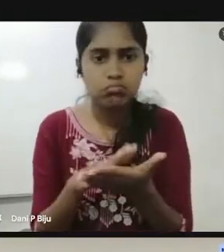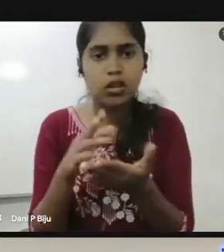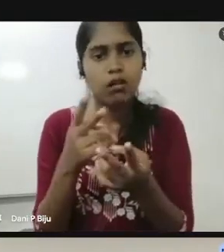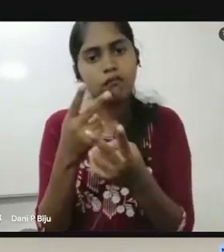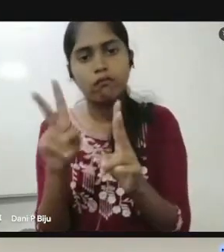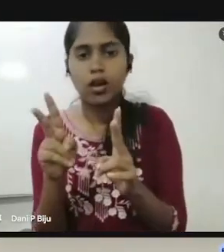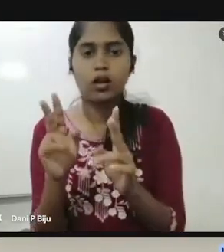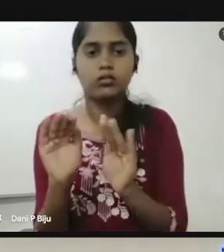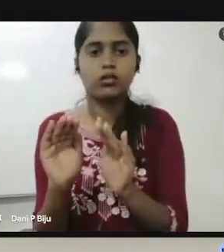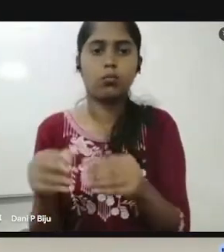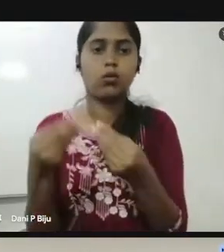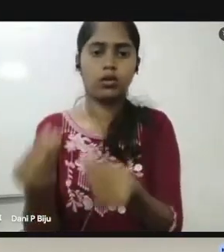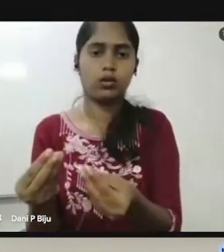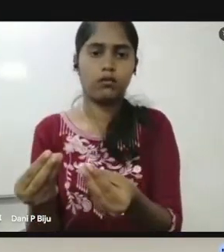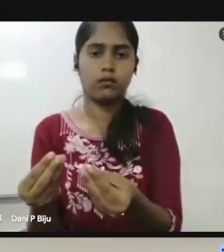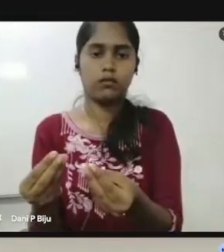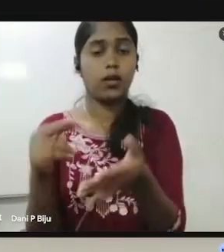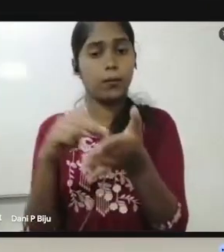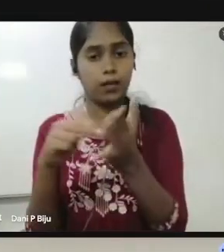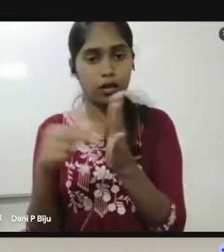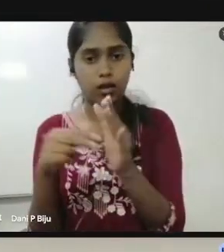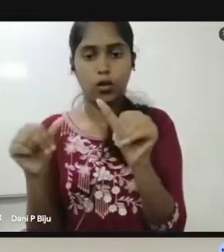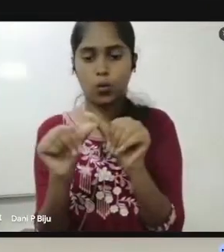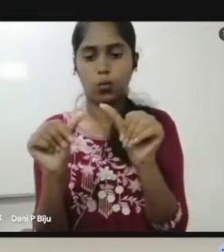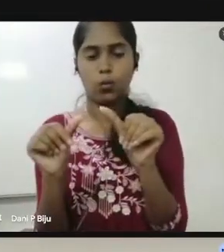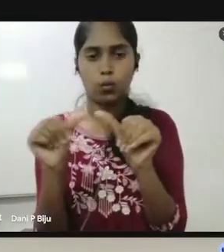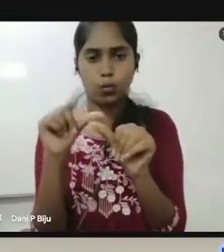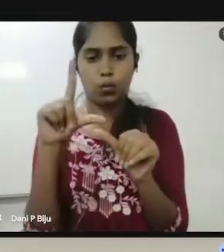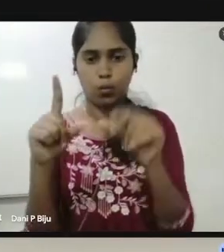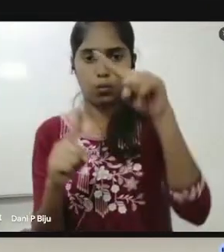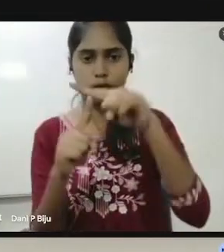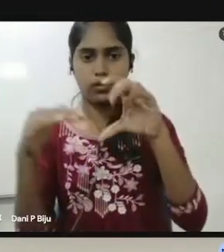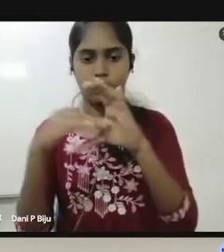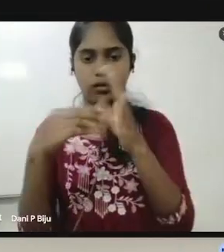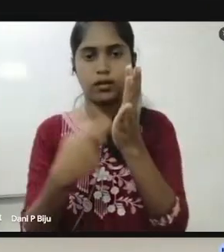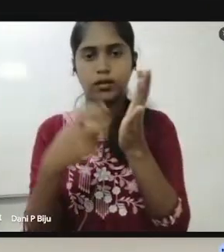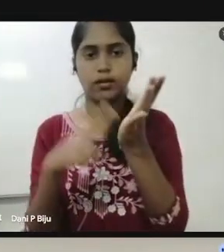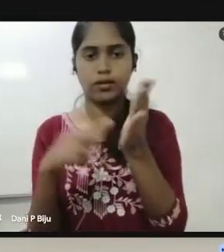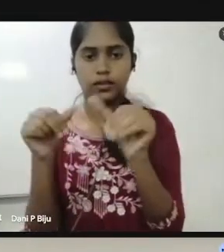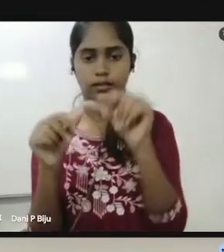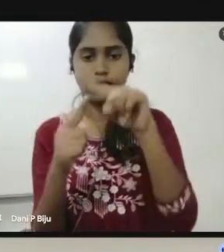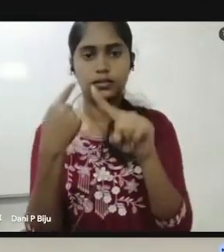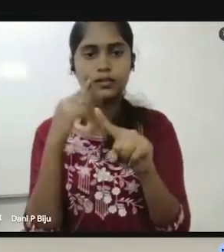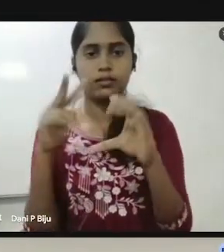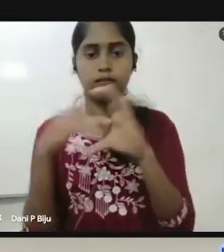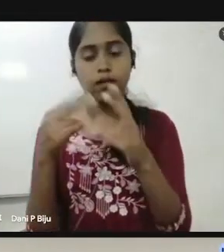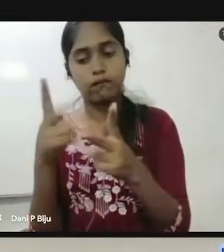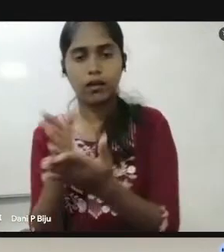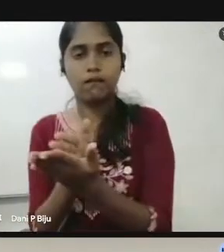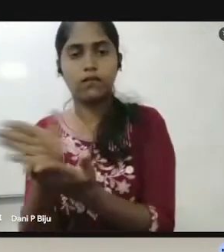ഒരു ആവശ്യകതയുണ്ട്. അപ്പൊ അതിനെ ഓൾട്ടർനേറ്റീവ് മോഡ് നമ്മൾ കൊടുക്കണം. അതുകൊണ്ടാണ് രണ്ടാമത്തെ ഓൾട്ടർനേറ്റീവ് എന്ന് പറയുന്നത്. അപ്പൊ